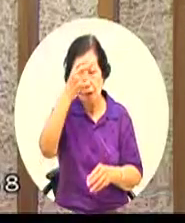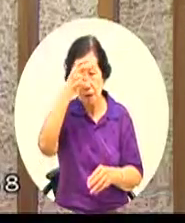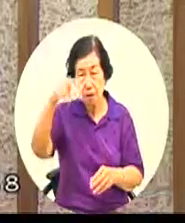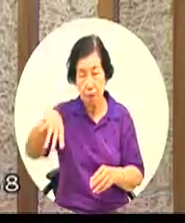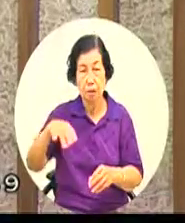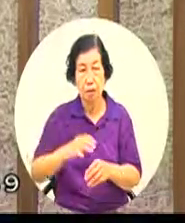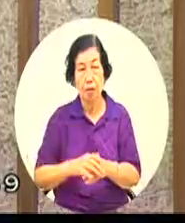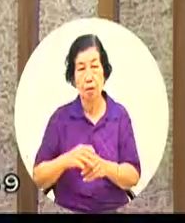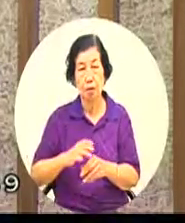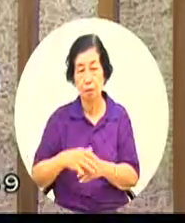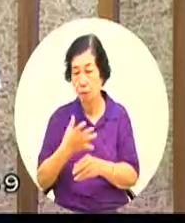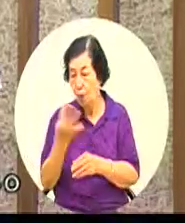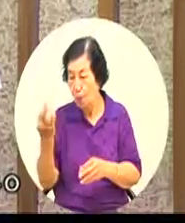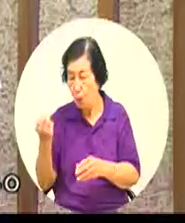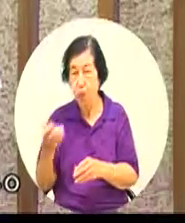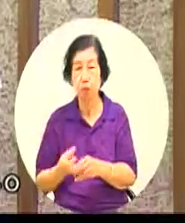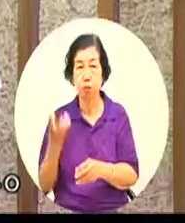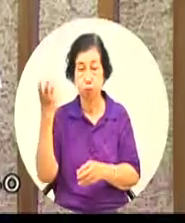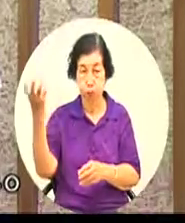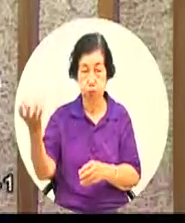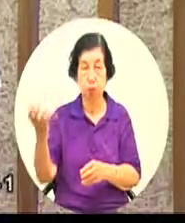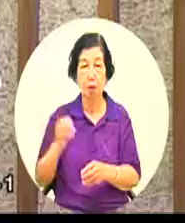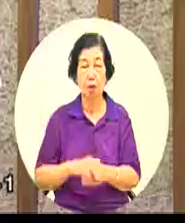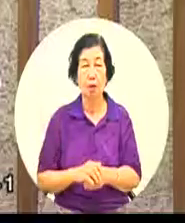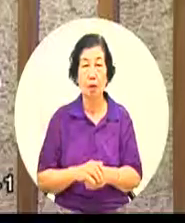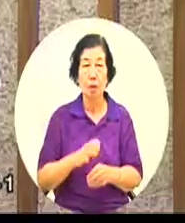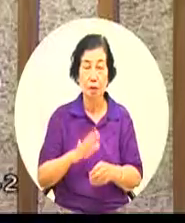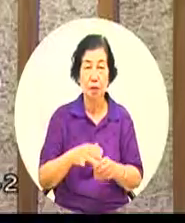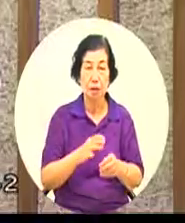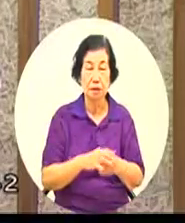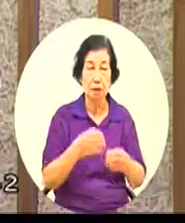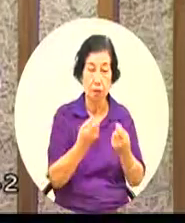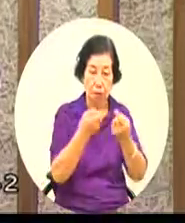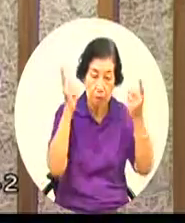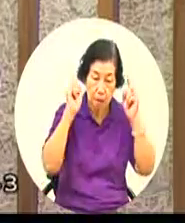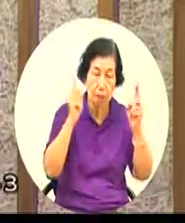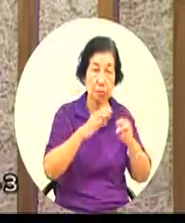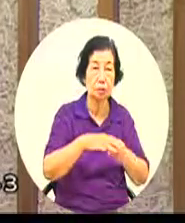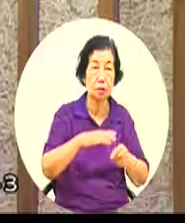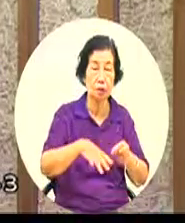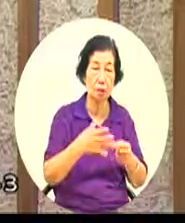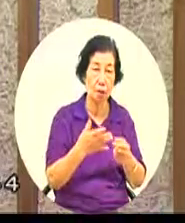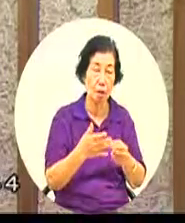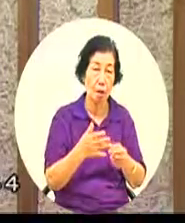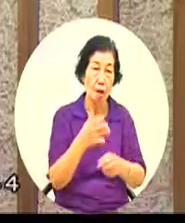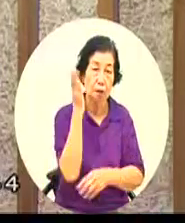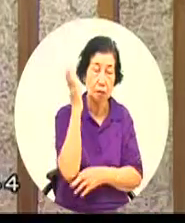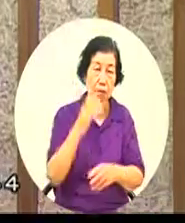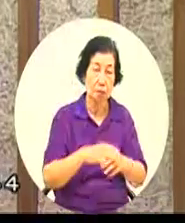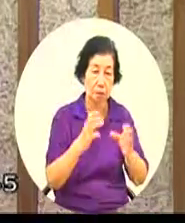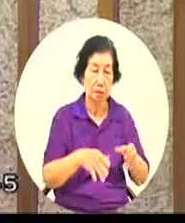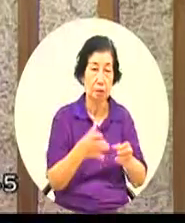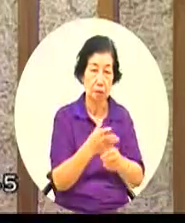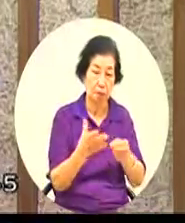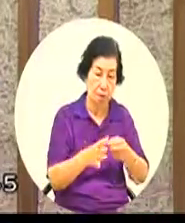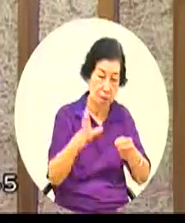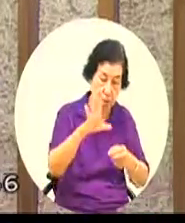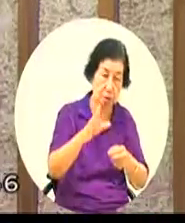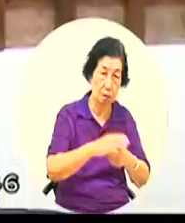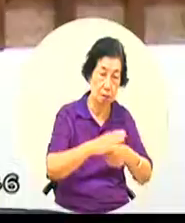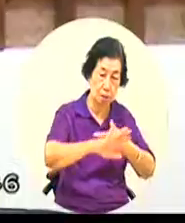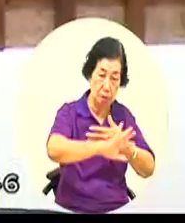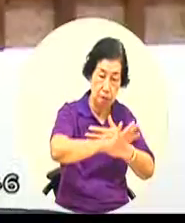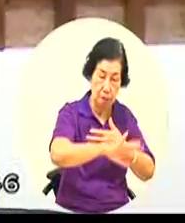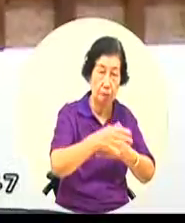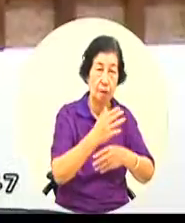除了国立学校之外，国立有我们有大专院校，有国立的高中，还有外县市的学生， 所以它是包括、啊、